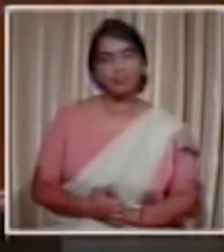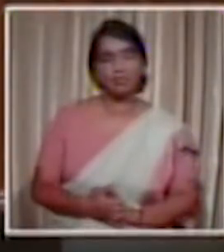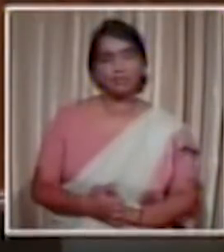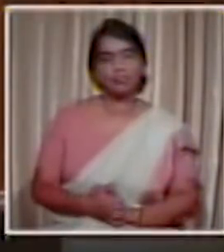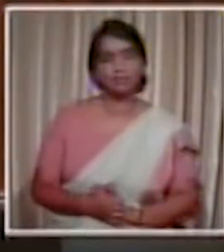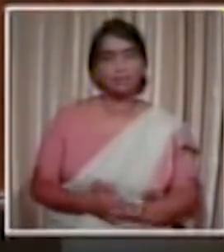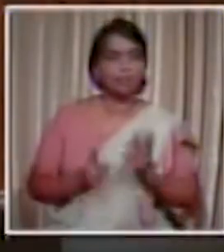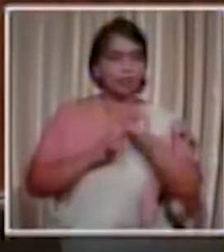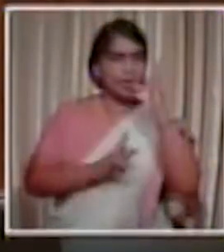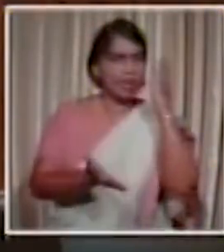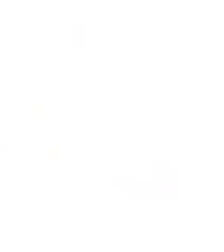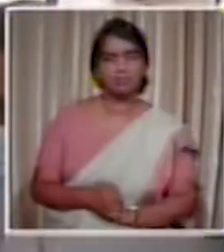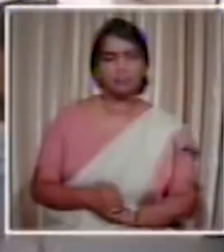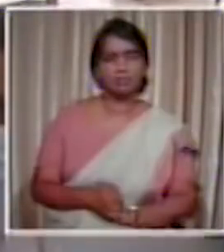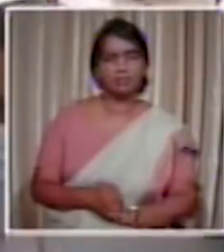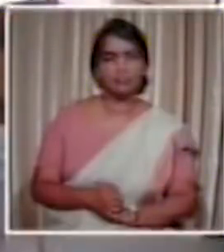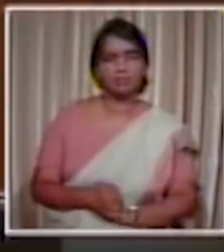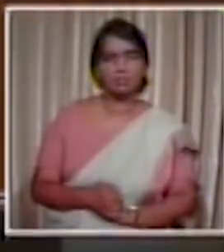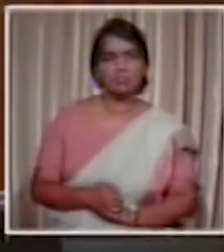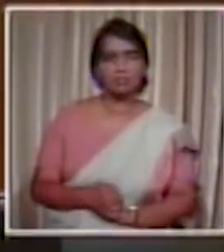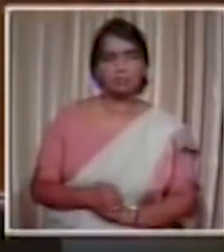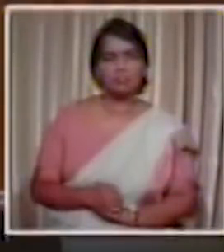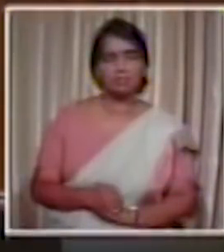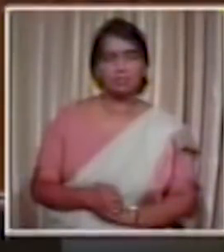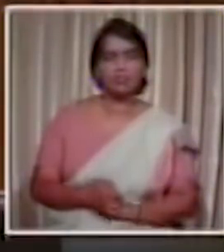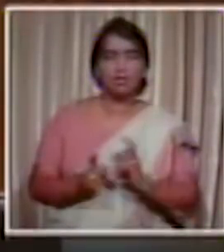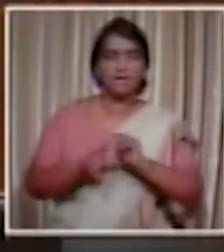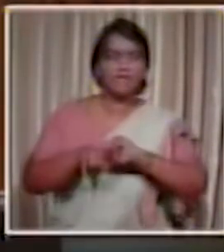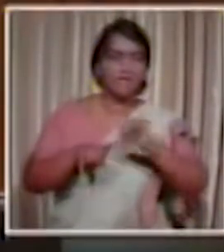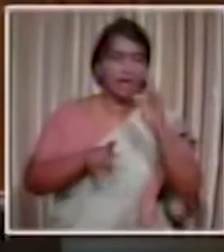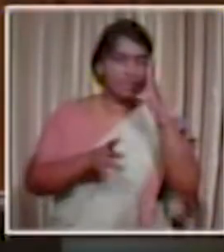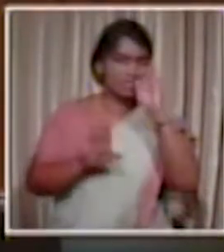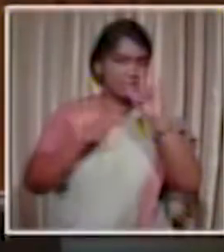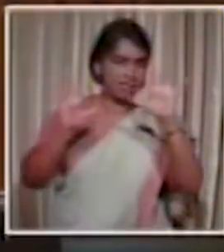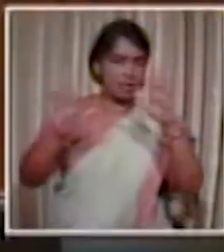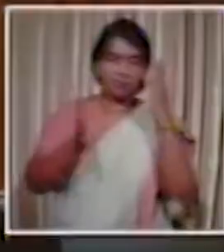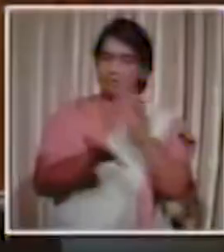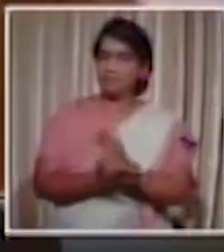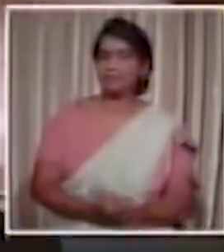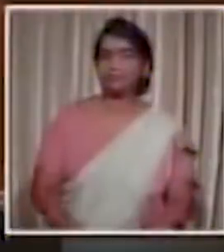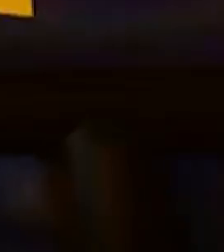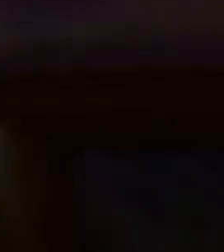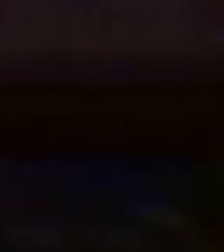පවත්වාගෙන යන්න බැරි නම් සභාව නතර කරන්න සභාවේ වැඩ කටයුතු විනාඩි 10කට නතර කරන්න